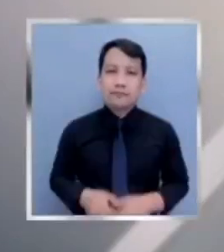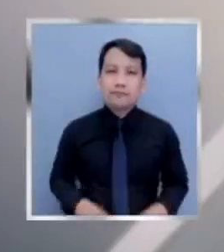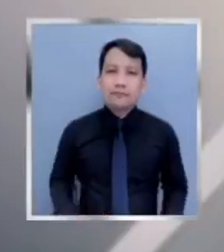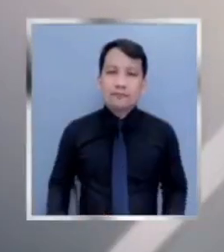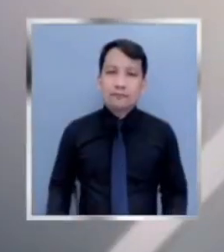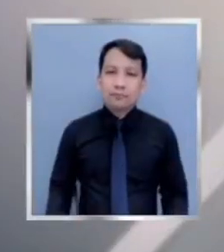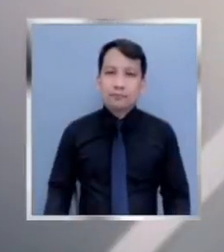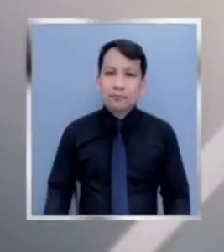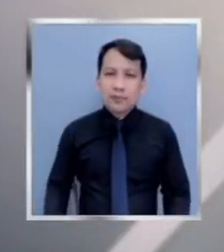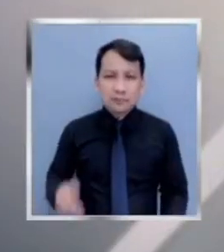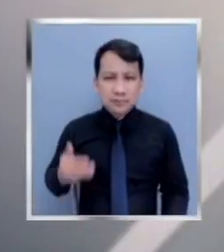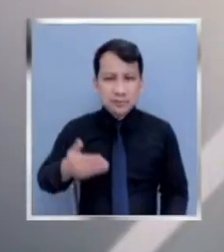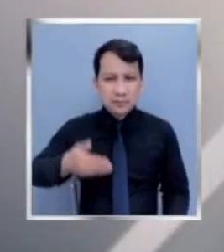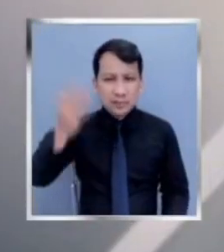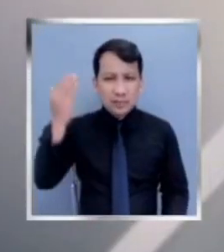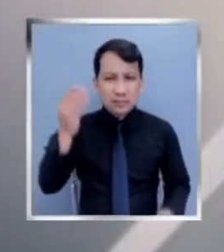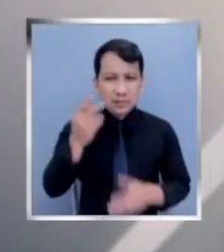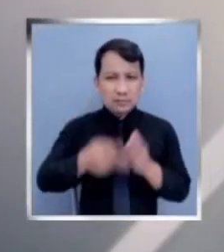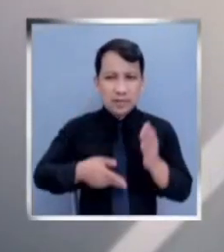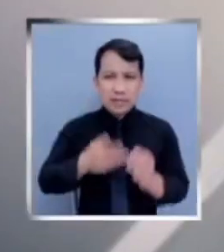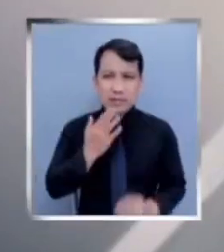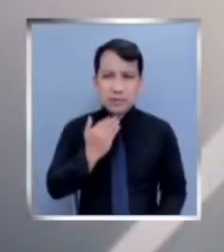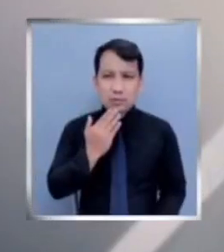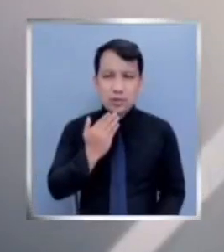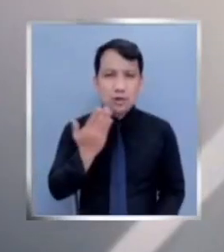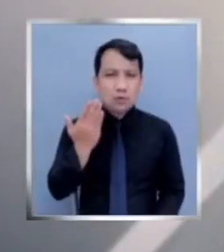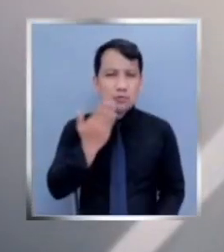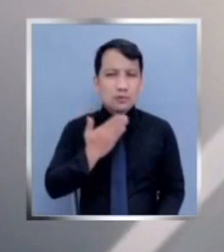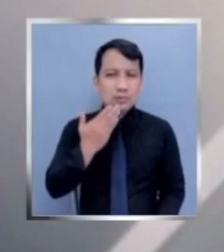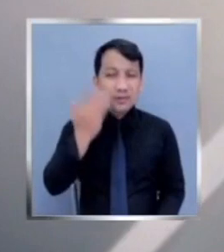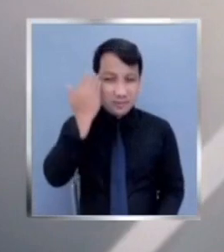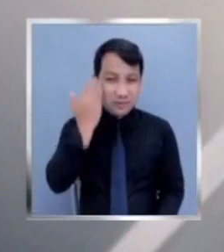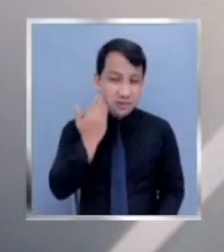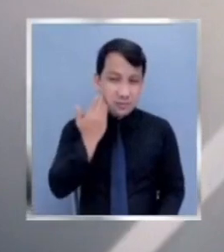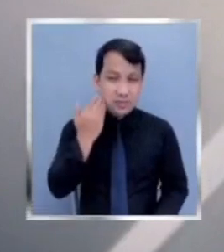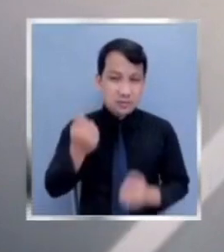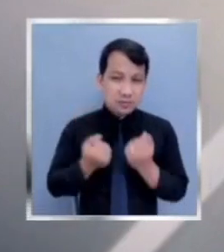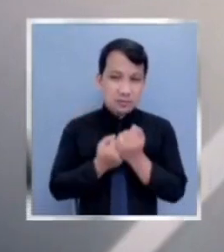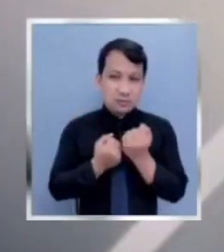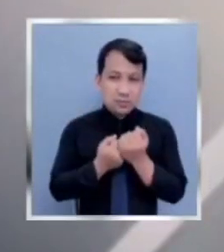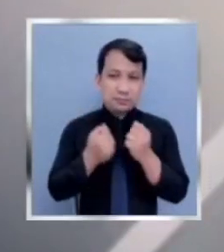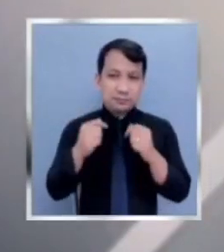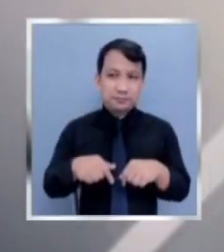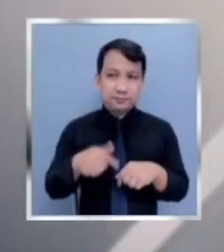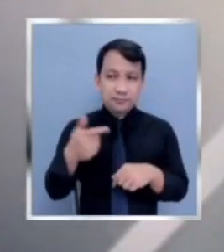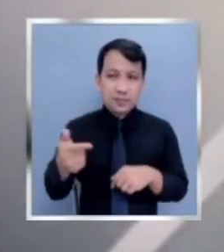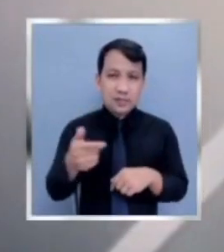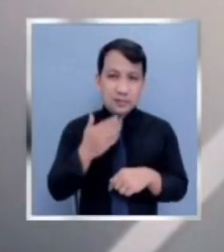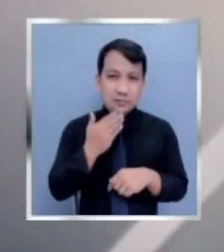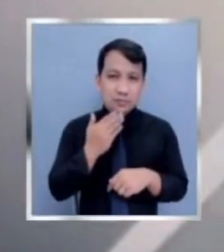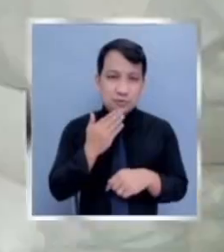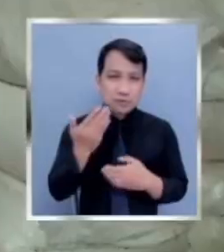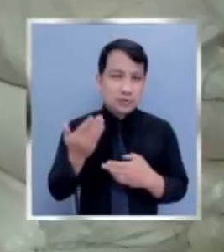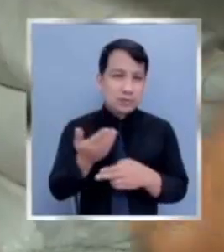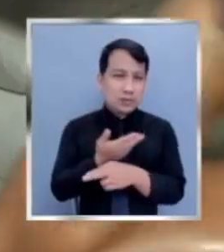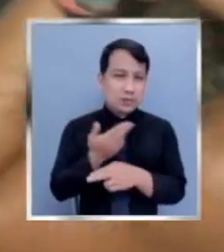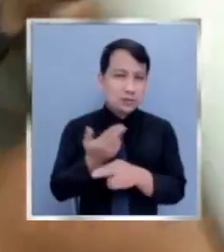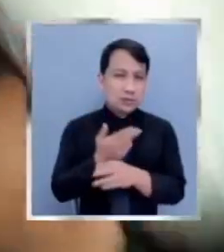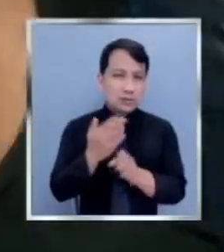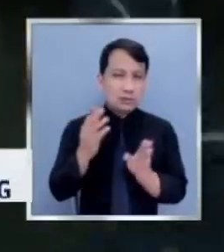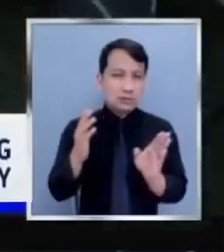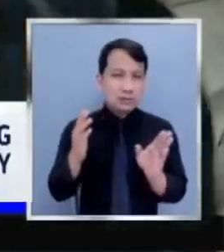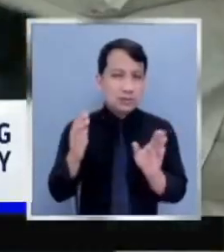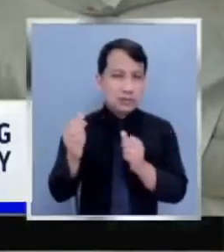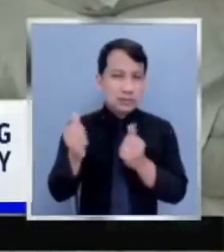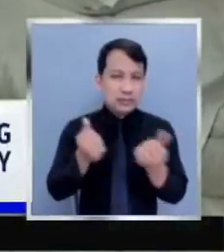Tumaas ang presyo ng asukal dahil nagkulang daw ang supply nito ayon sa Sugar Regulatory Administration. Mula sa dating